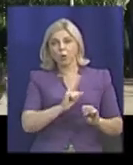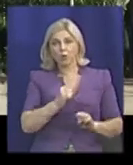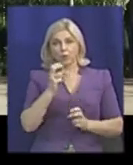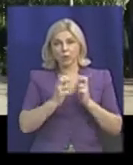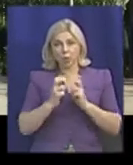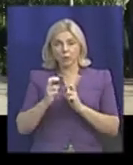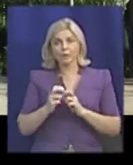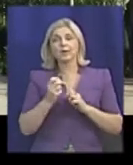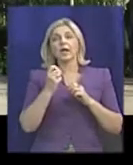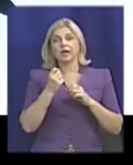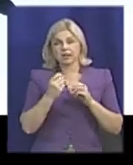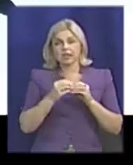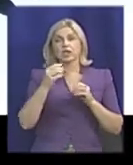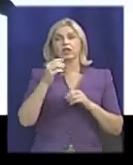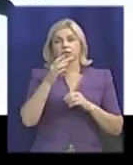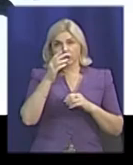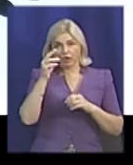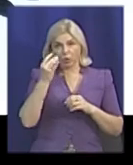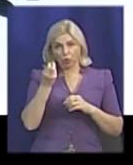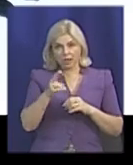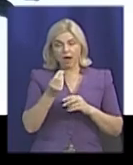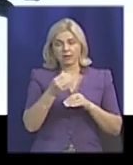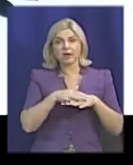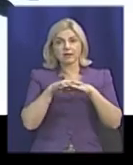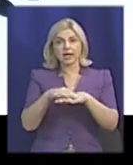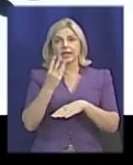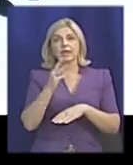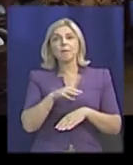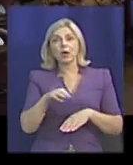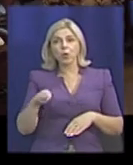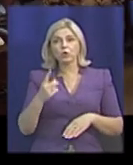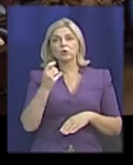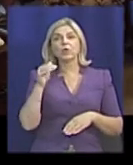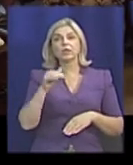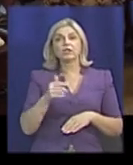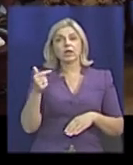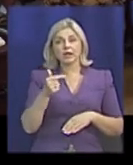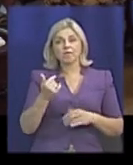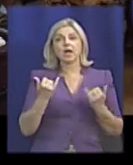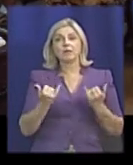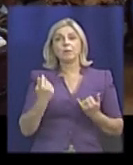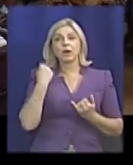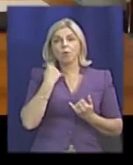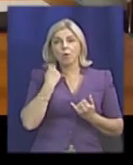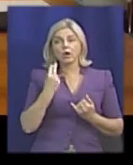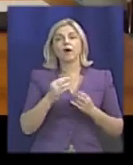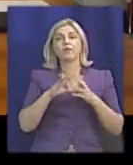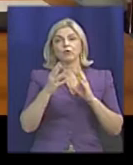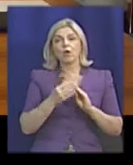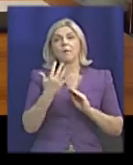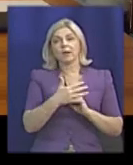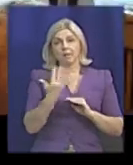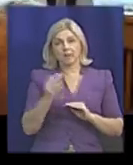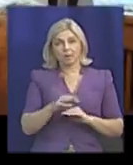15 червня на підприємство зайшли кошти – 3 мільйони 100 тисяч гривень. Тепер борг перед робітниками складає 55